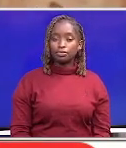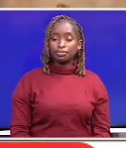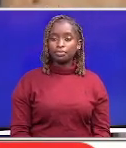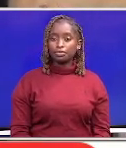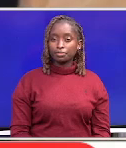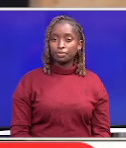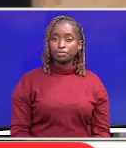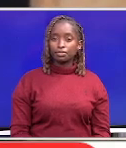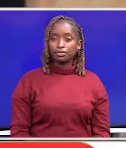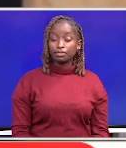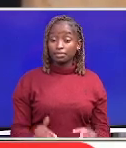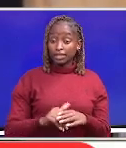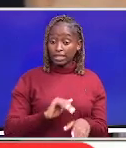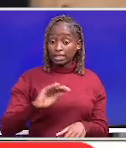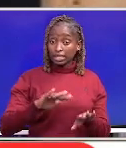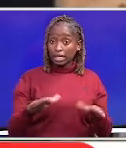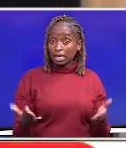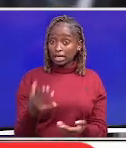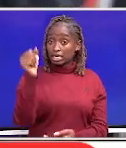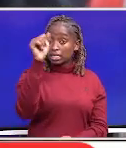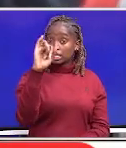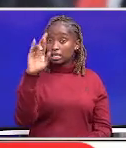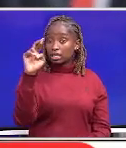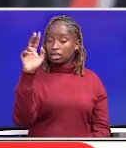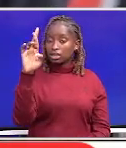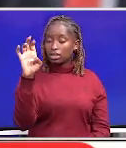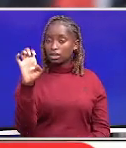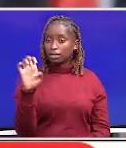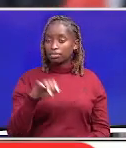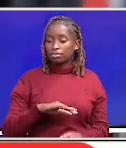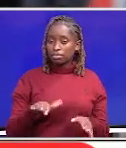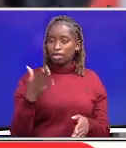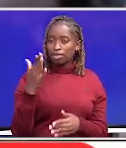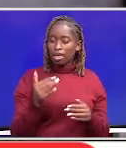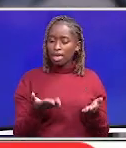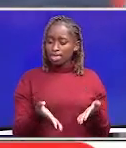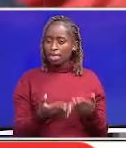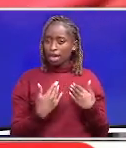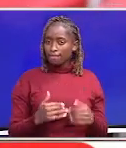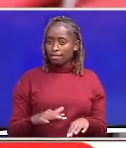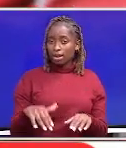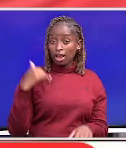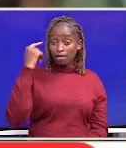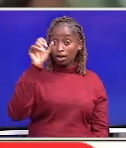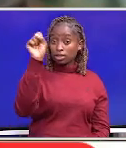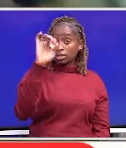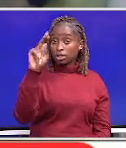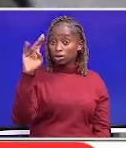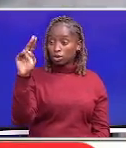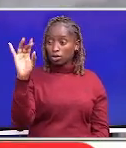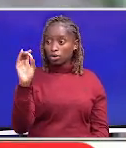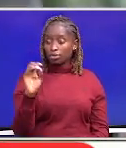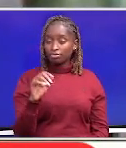Ni katika kijiji cha Sirare eneo bunge la Kabuchai. Hapa ni kwa boma la Sinino wa Mukolongolo,